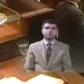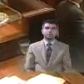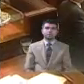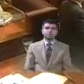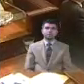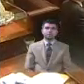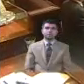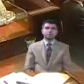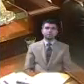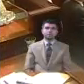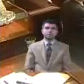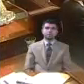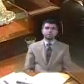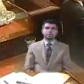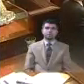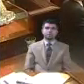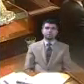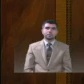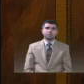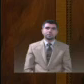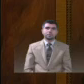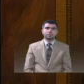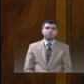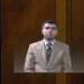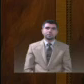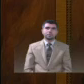غنسحبش، ما غنسحبش.